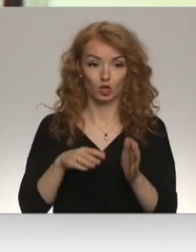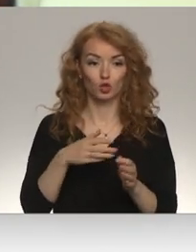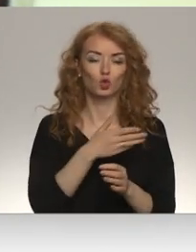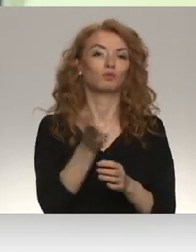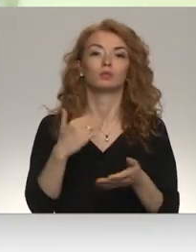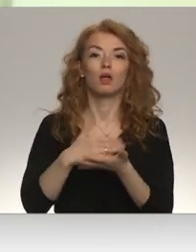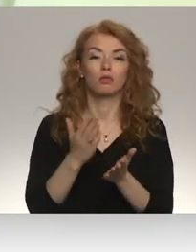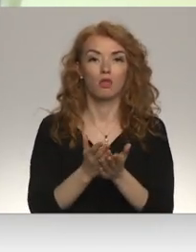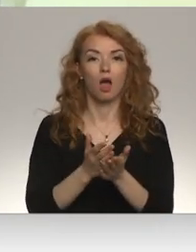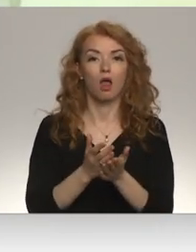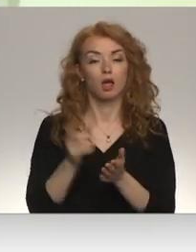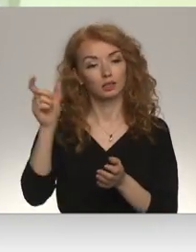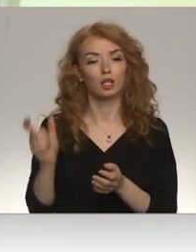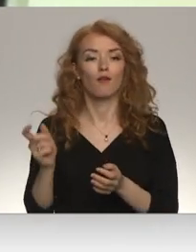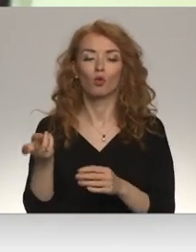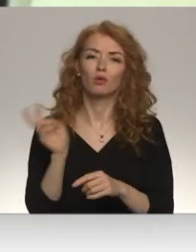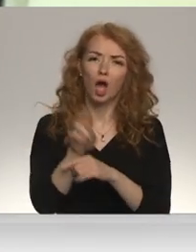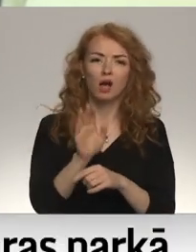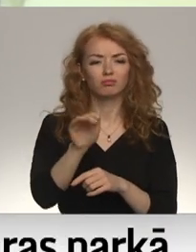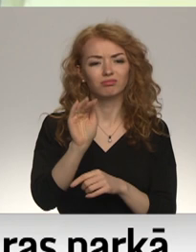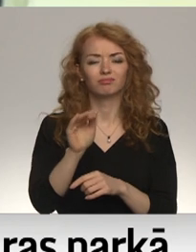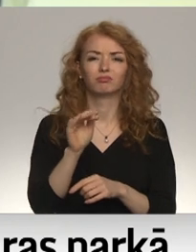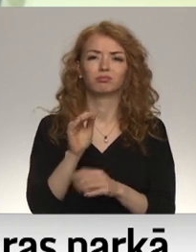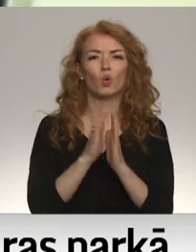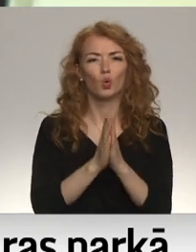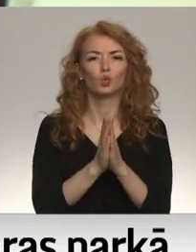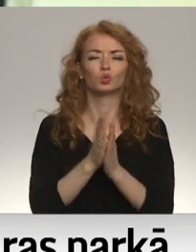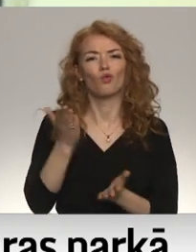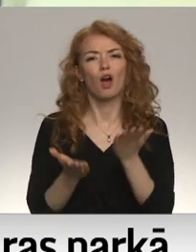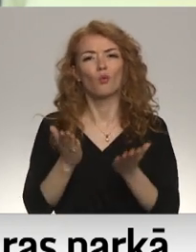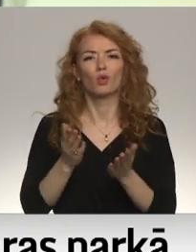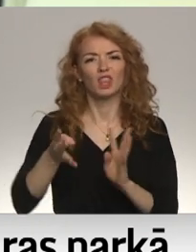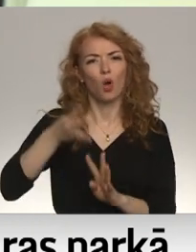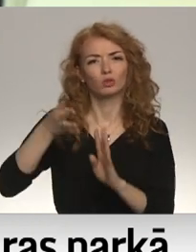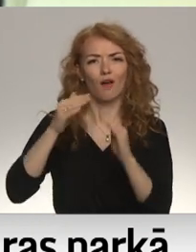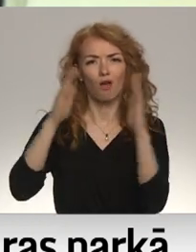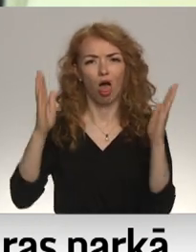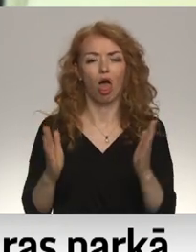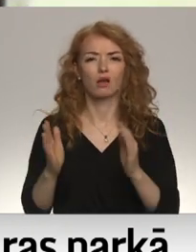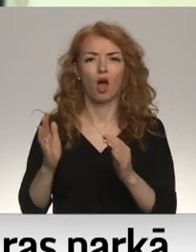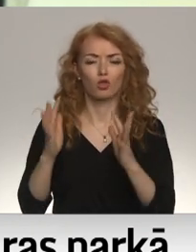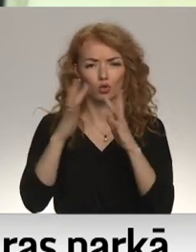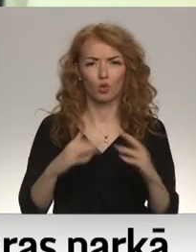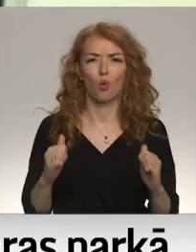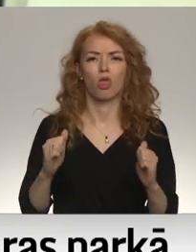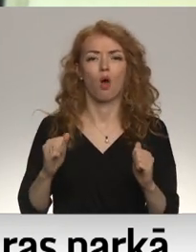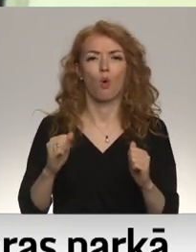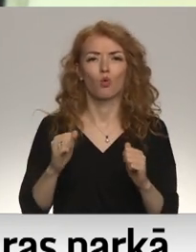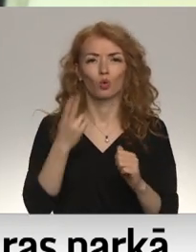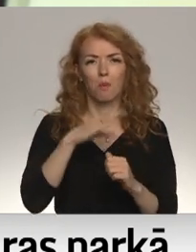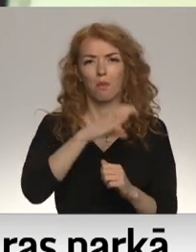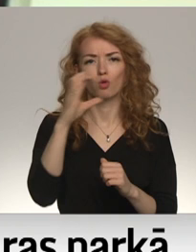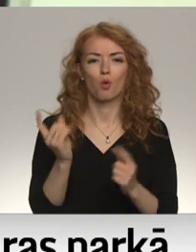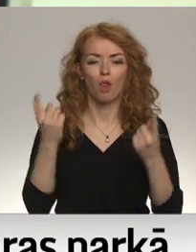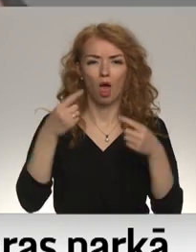pazīstama cilvēku, jums nāks un prasīs vēl kaut ko nojaukt. Varbūt daudz tavu mājas, ļoti daudz no padomju